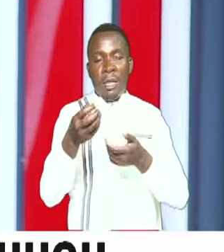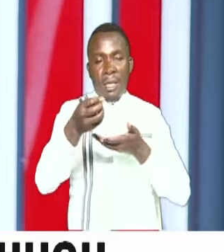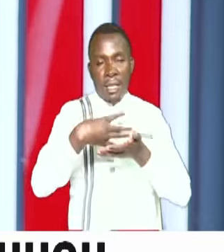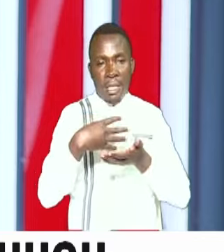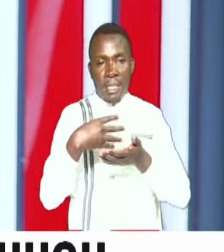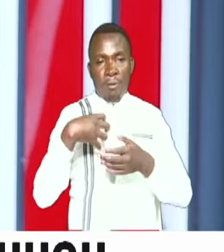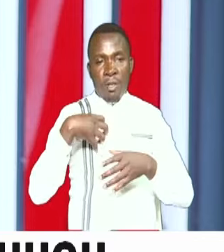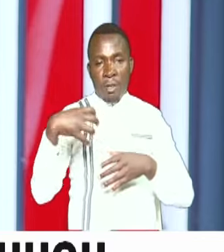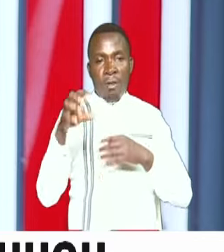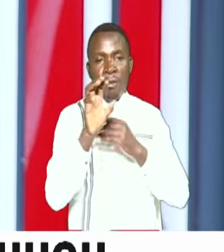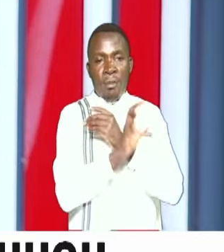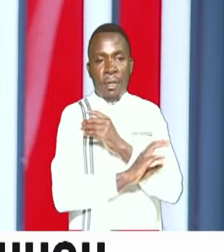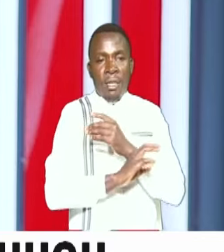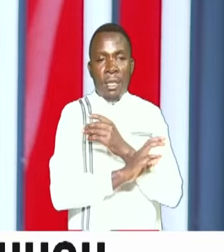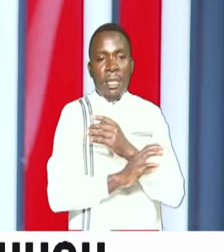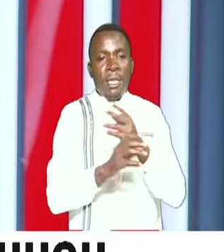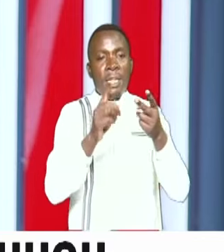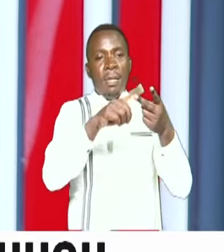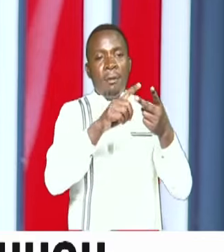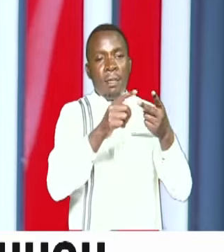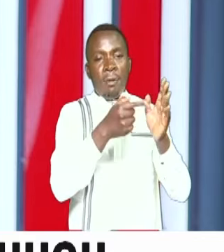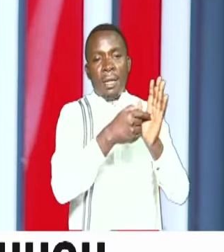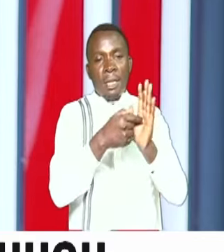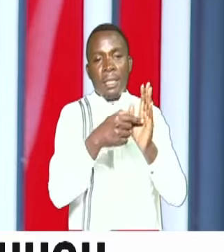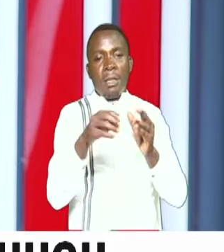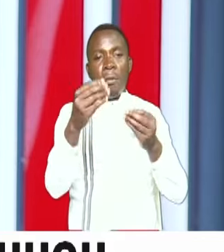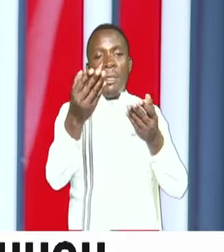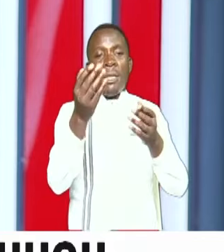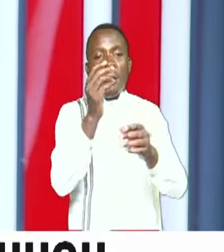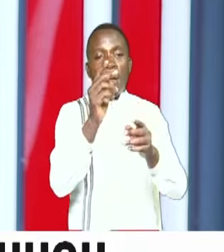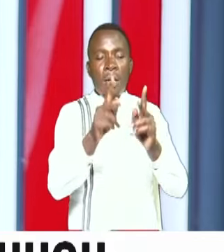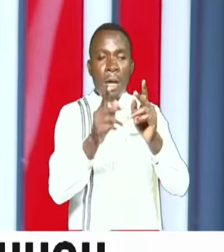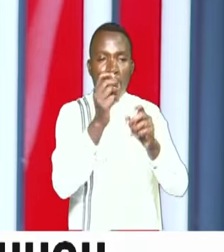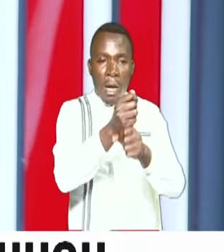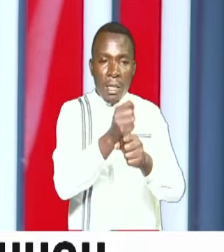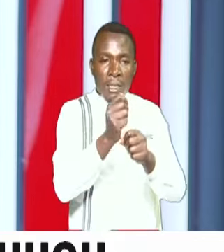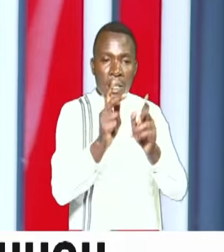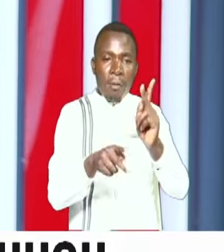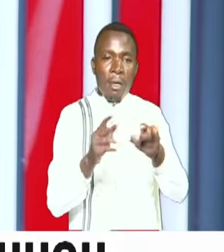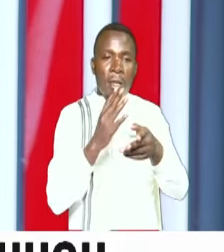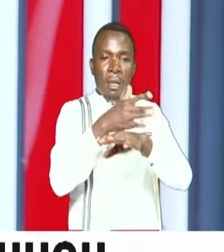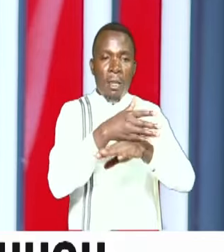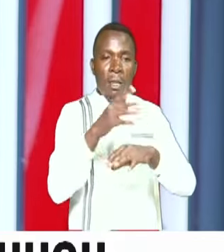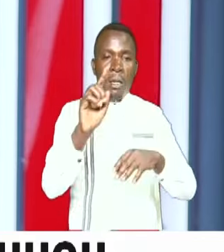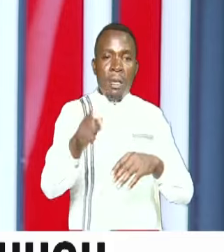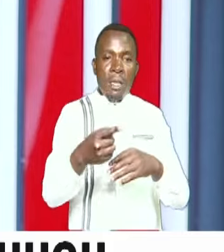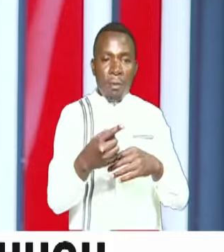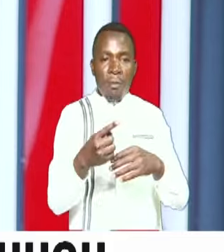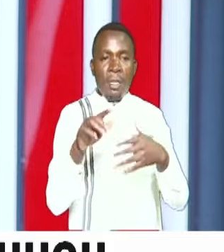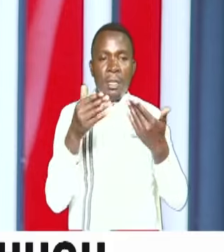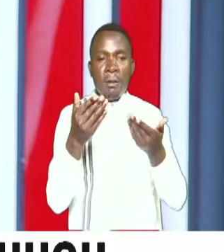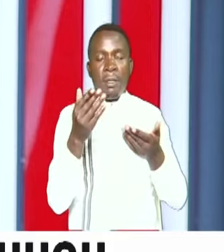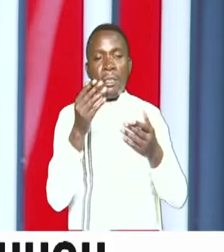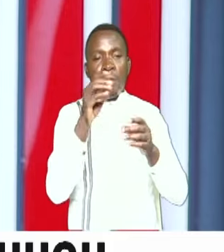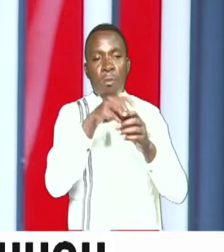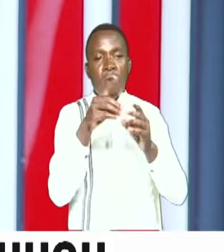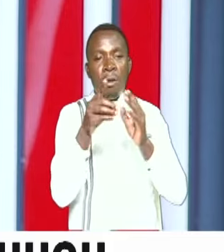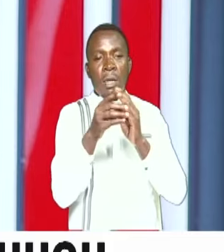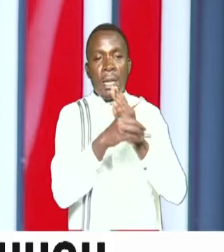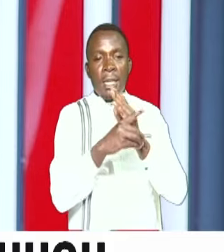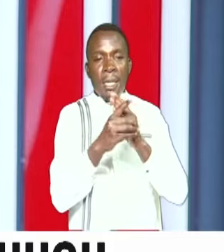bagaragaza ko bazahakaza abantu barenga igihumbi. Abantu igihumbi mu karere ka Musanze cyangwa se bavuye no mutundi turere